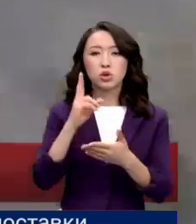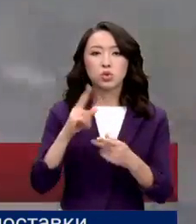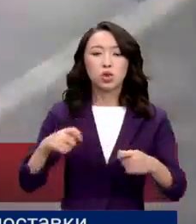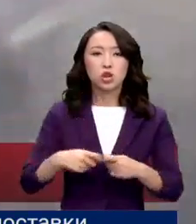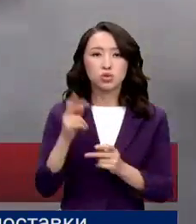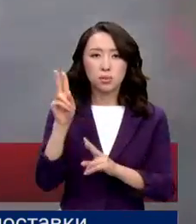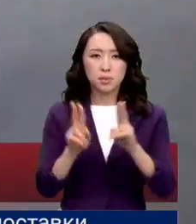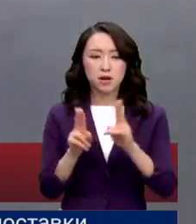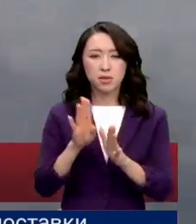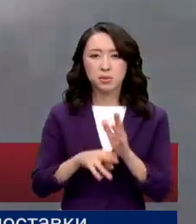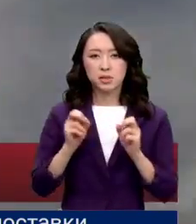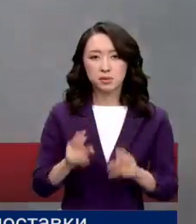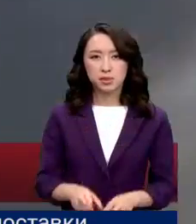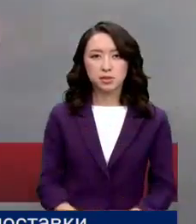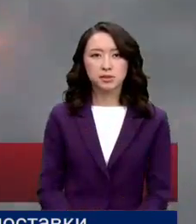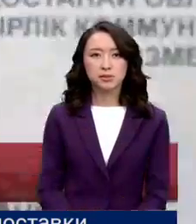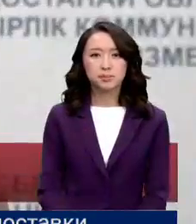нарушает правила безопасности.